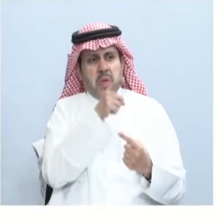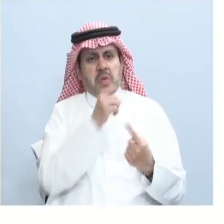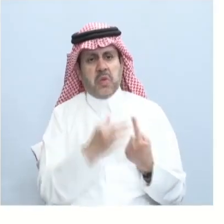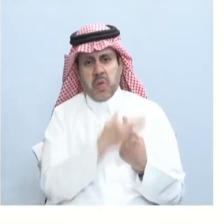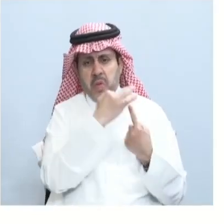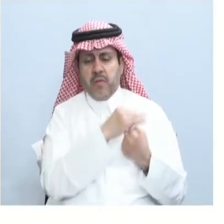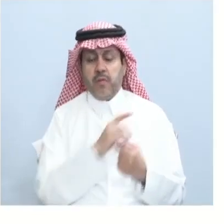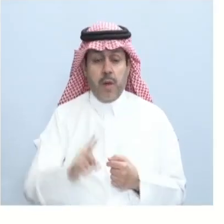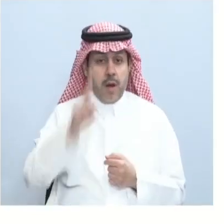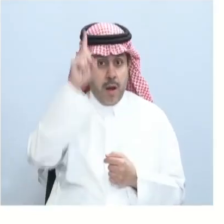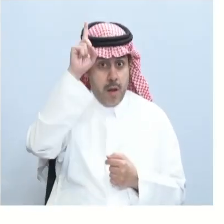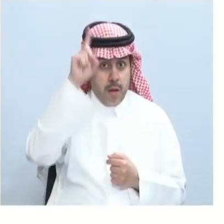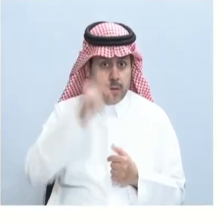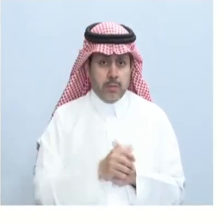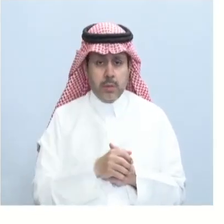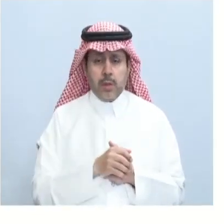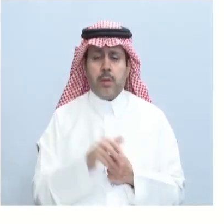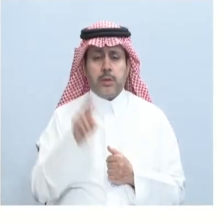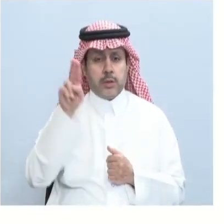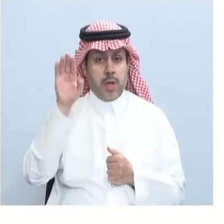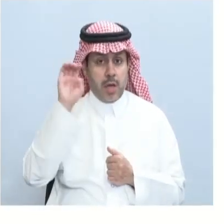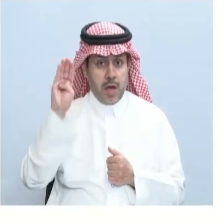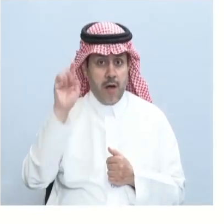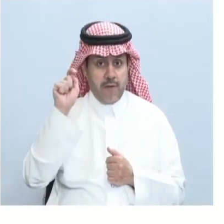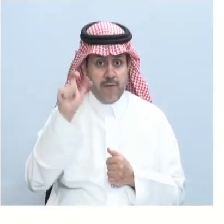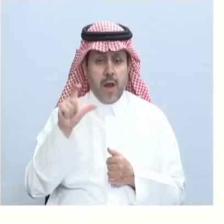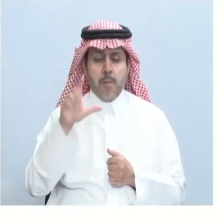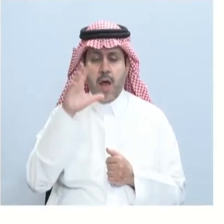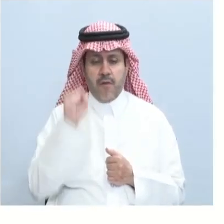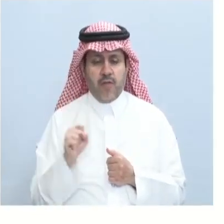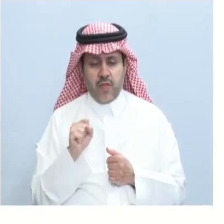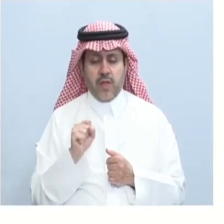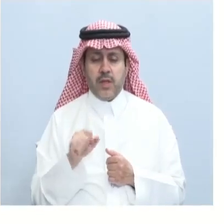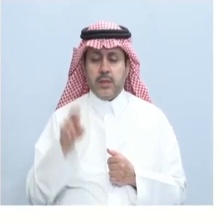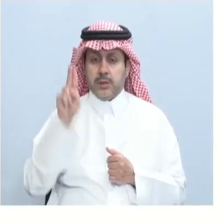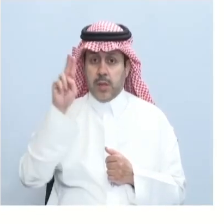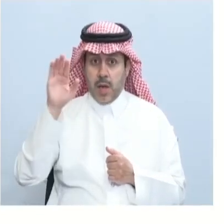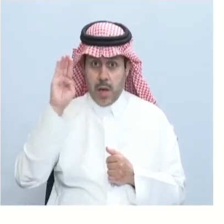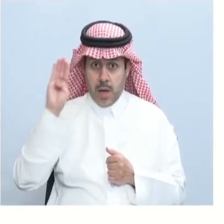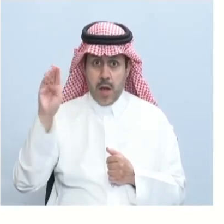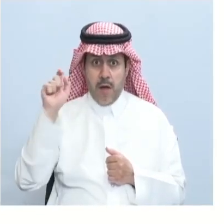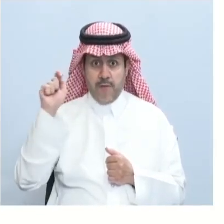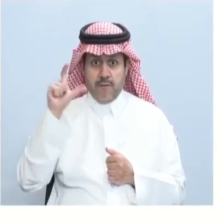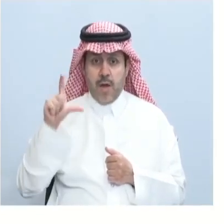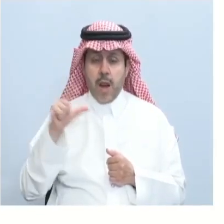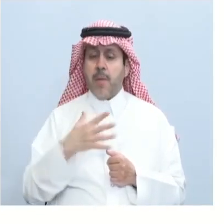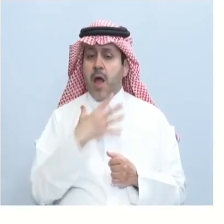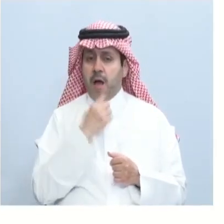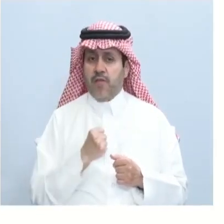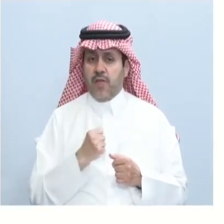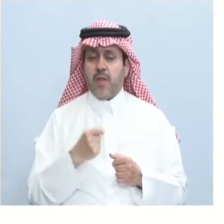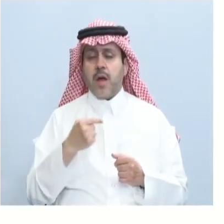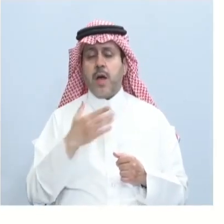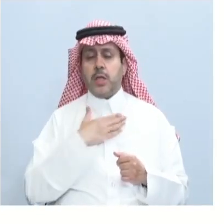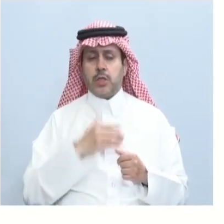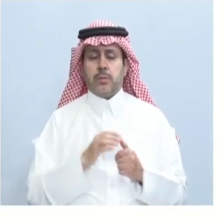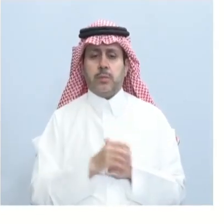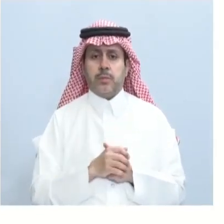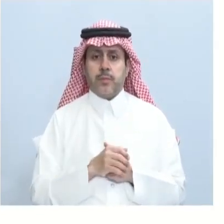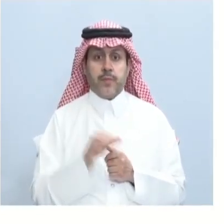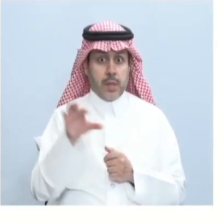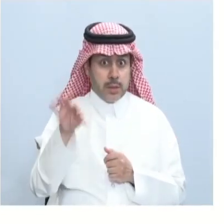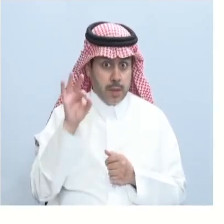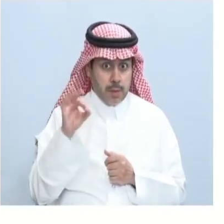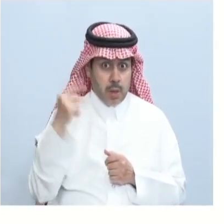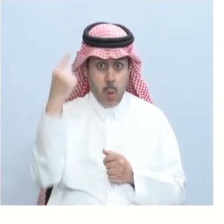فان الله متكفل بحمايته وتاييده فان الله عز وجل معه استنبط